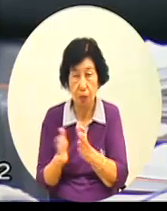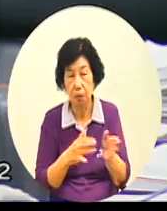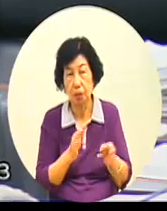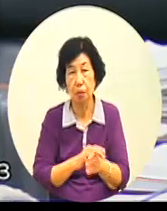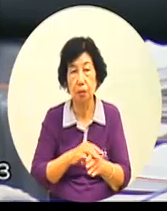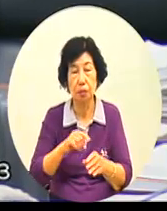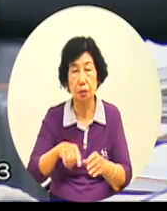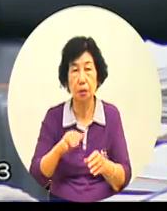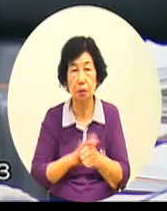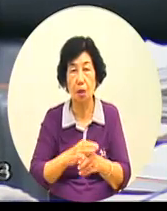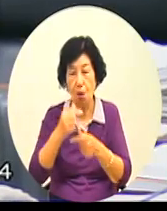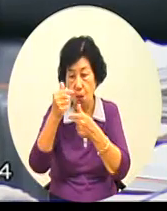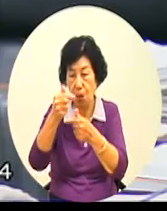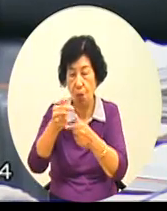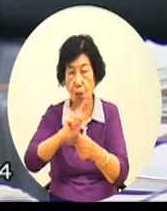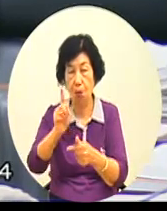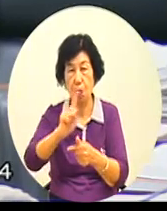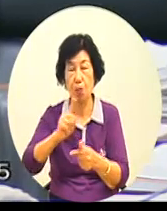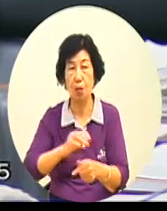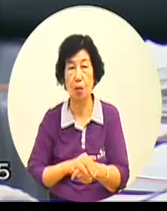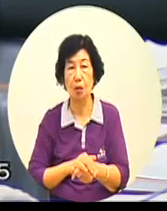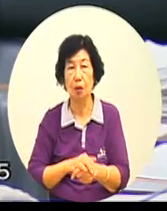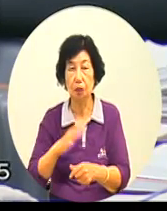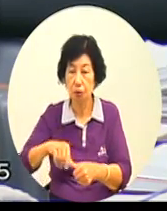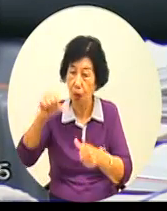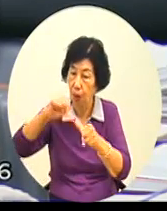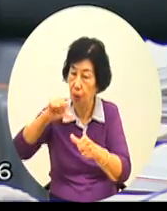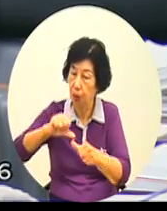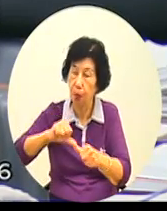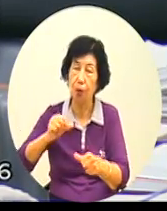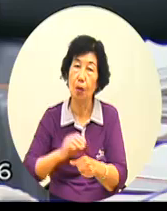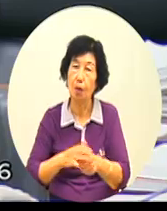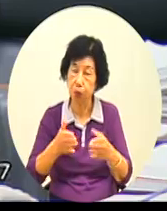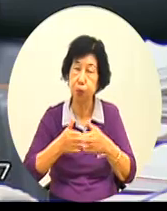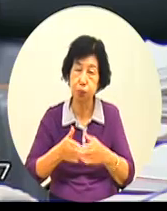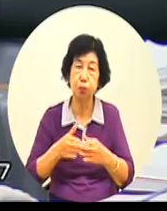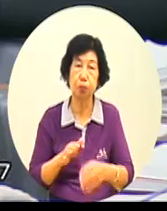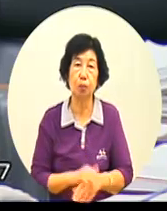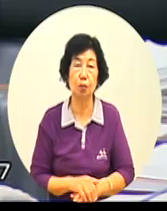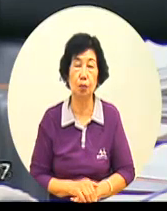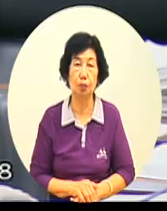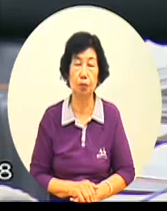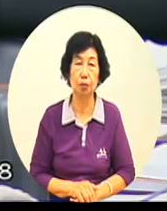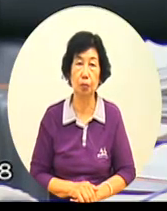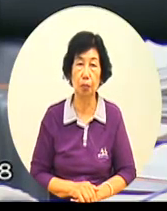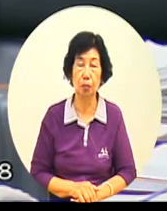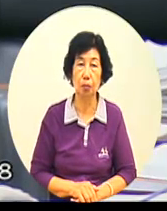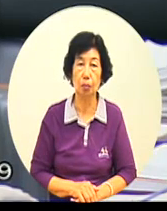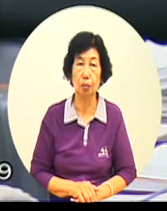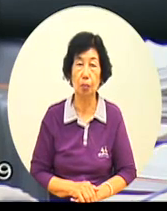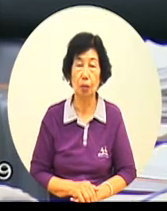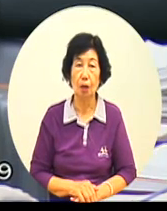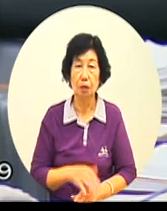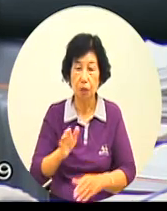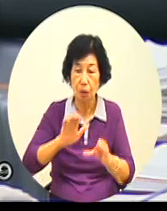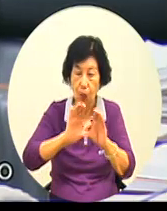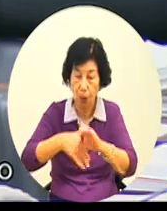么？今天只是为了开罚而罚吗？还是只为了要税收而